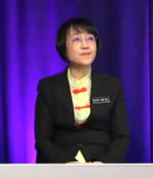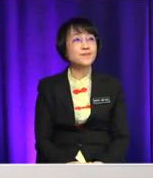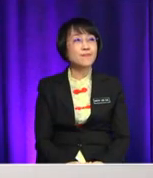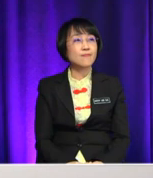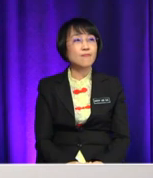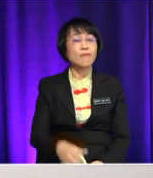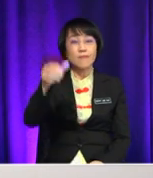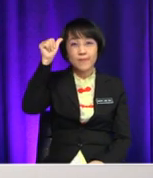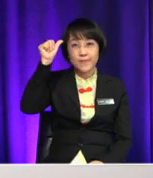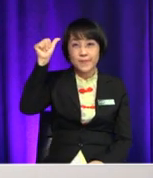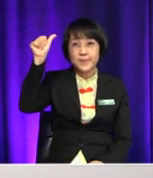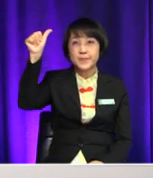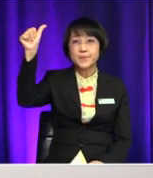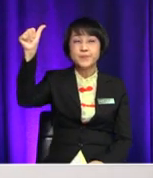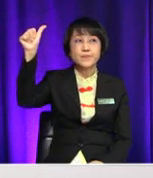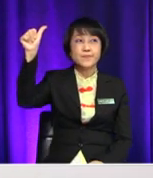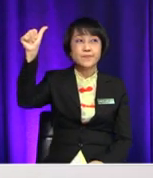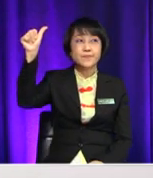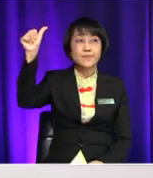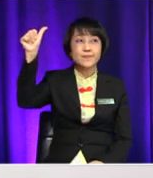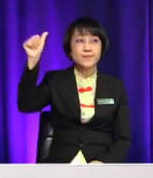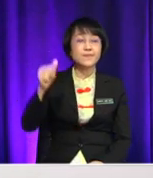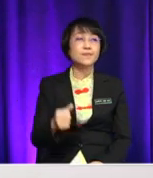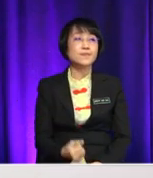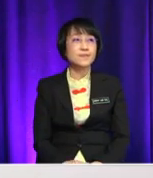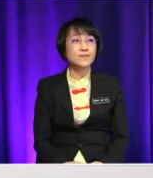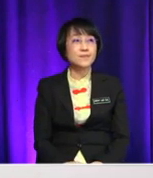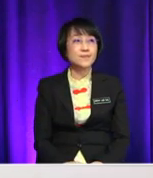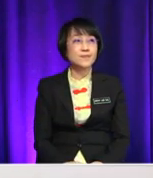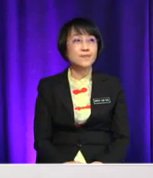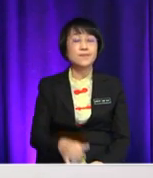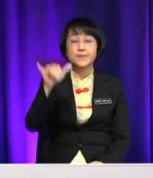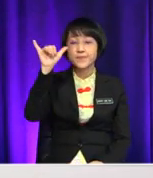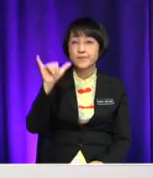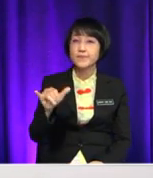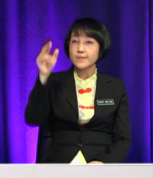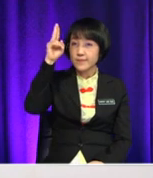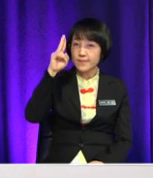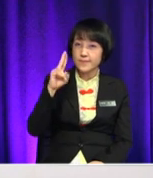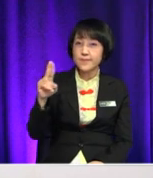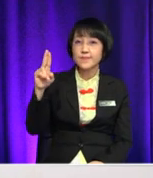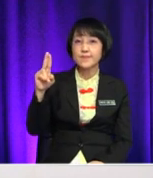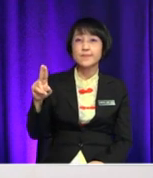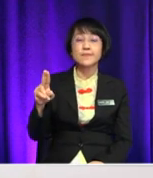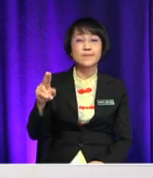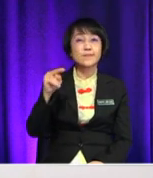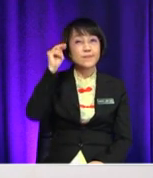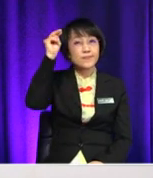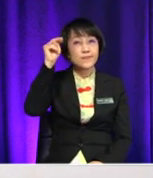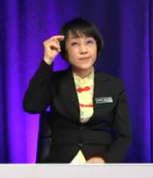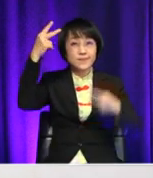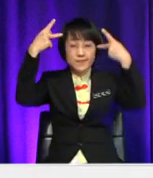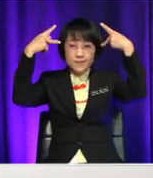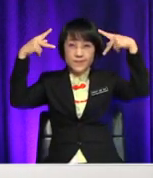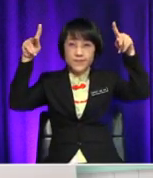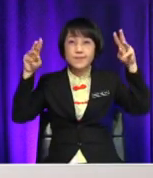Assalamualaikum warahmatullahi wabarakatuh yang dihormati Tuhan pengurus si majelis yang berusaha